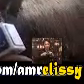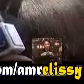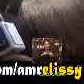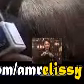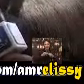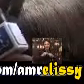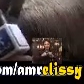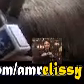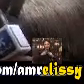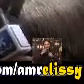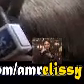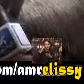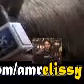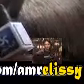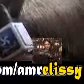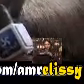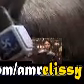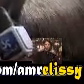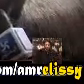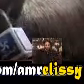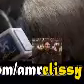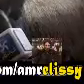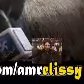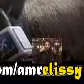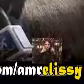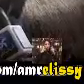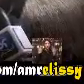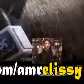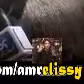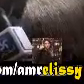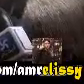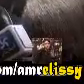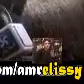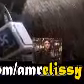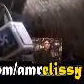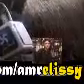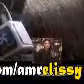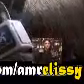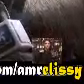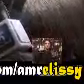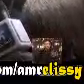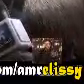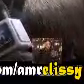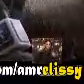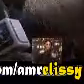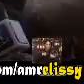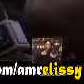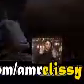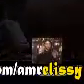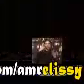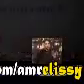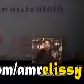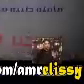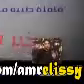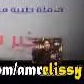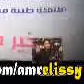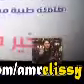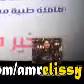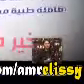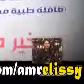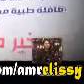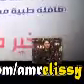دي ووصلونا للمواشي، ربنا يسعدهم زي ما ساعدوني وساعدوا اولادي.